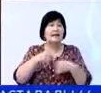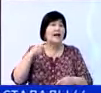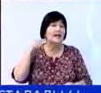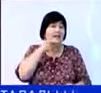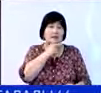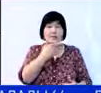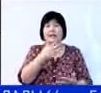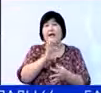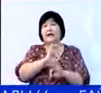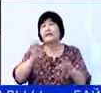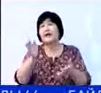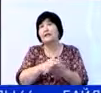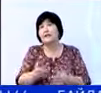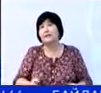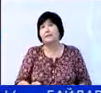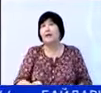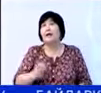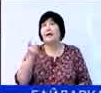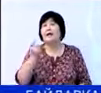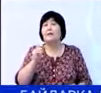тиімділігі таныстырылды. Химия құятын багне